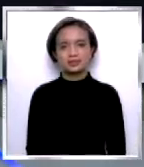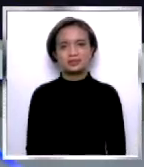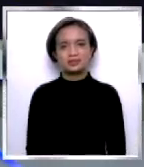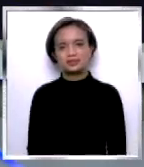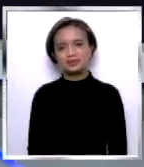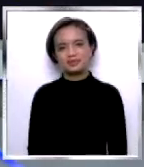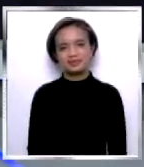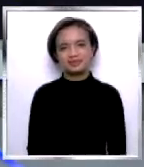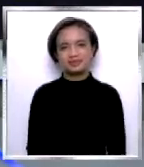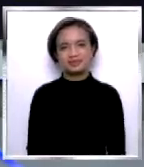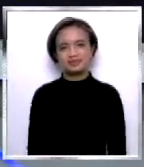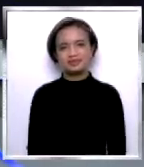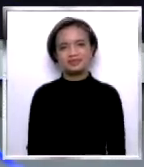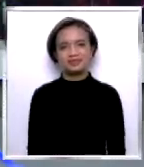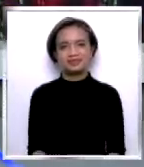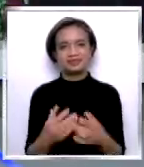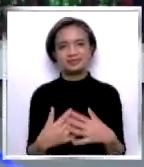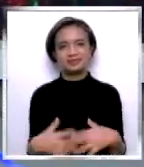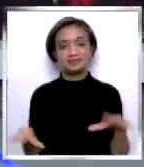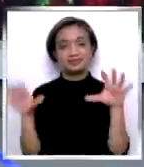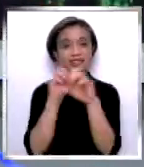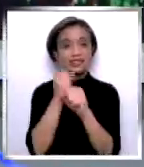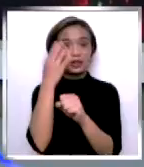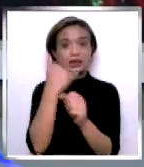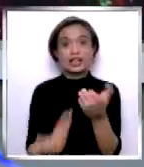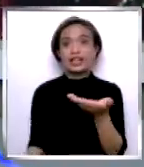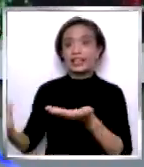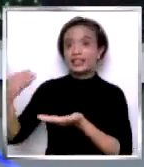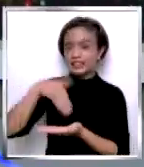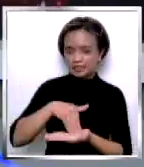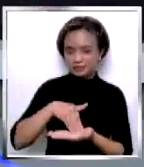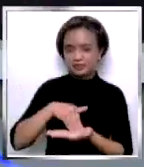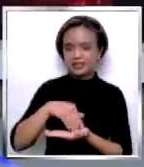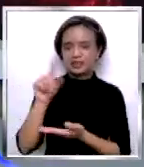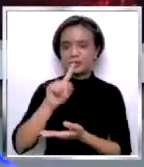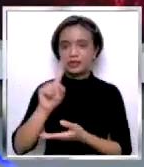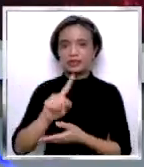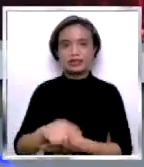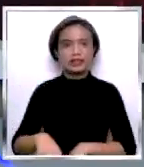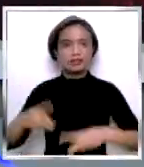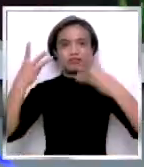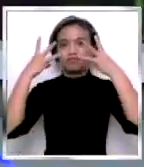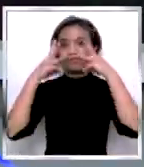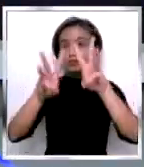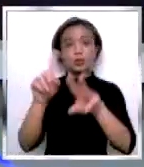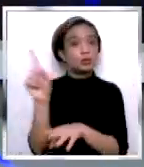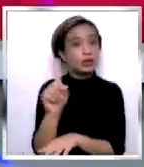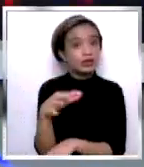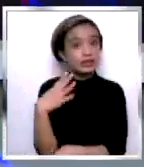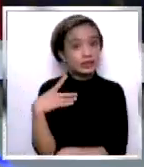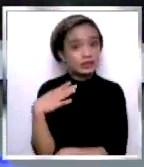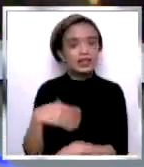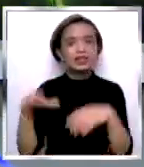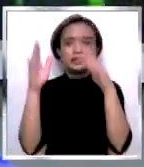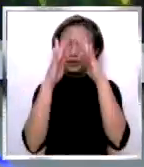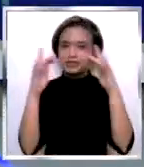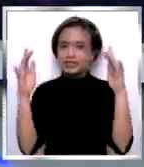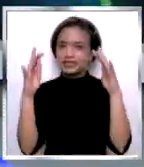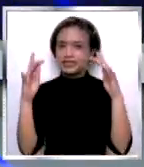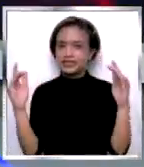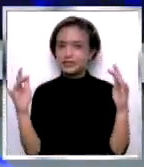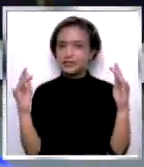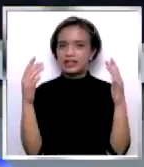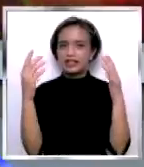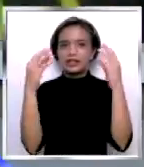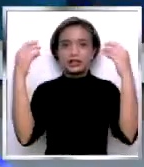Tapos na ang pag-aabang dahil pwede na ulit masaksihan ng personal ang inaabangang Festival of Lights sa